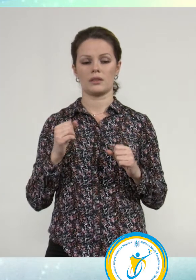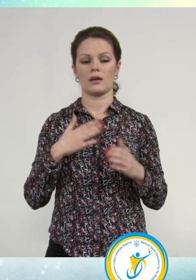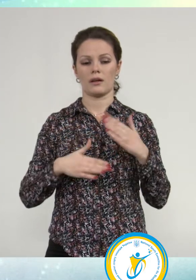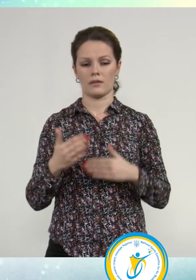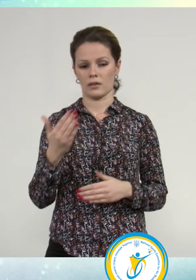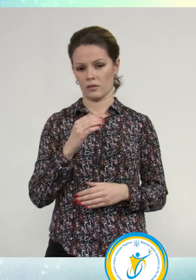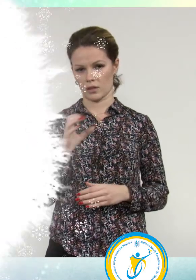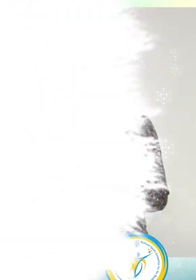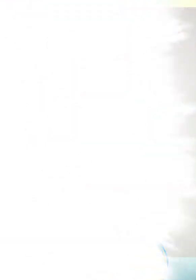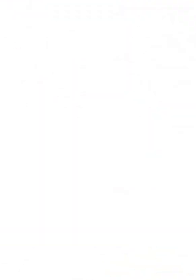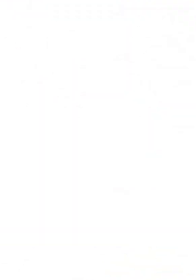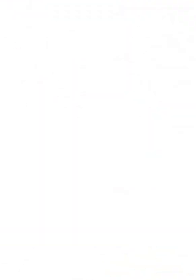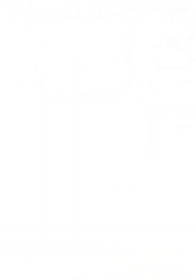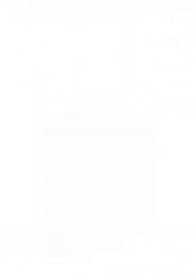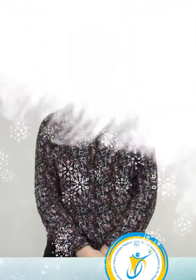вас.